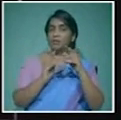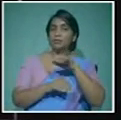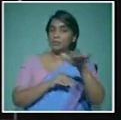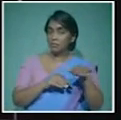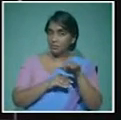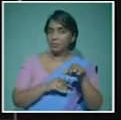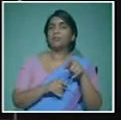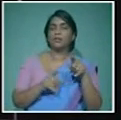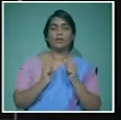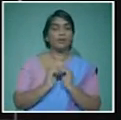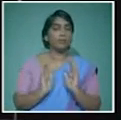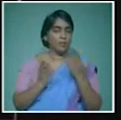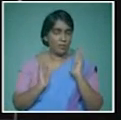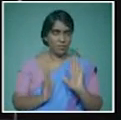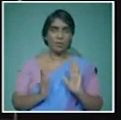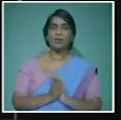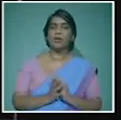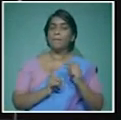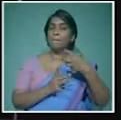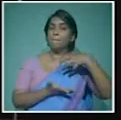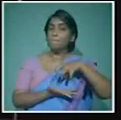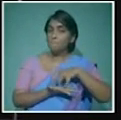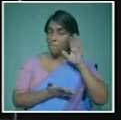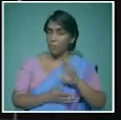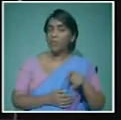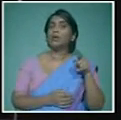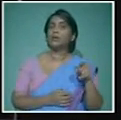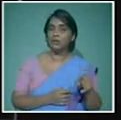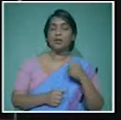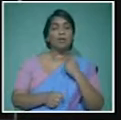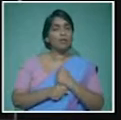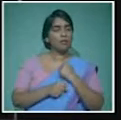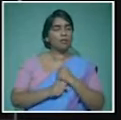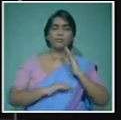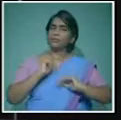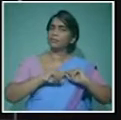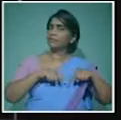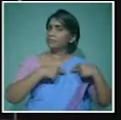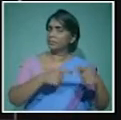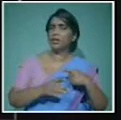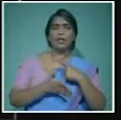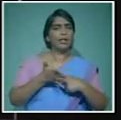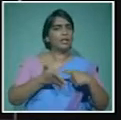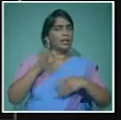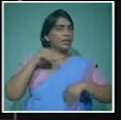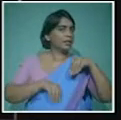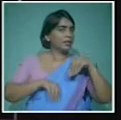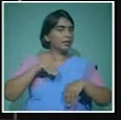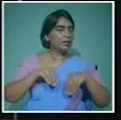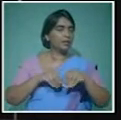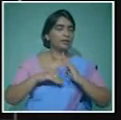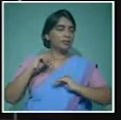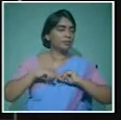සභාවක් ඇති කළ යුතු වෙනවා. ප්‍රාදේශීය මට්ටමේ තිබෙන රාජ්‍ය යාන්ත්‍රණයත් දේශපාලන යාන්ත්‍රණයත් එකතු